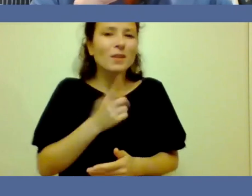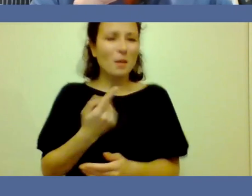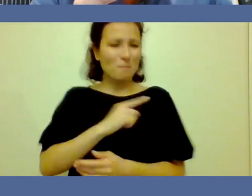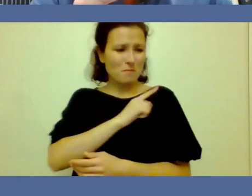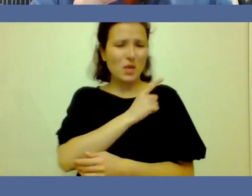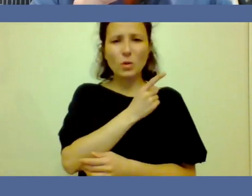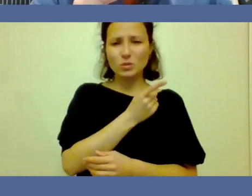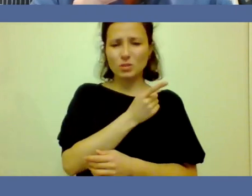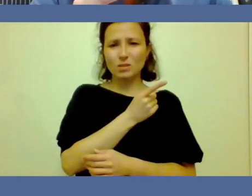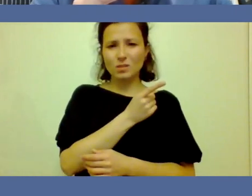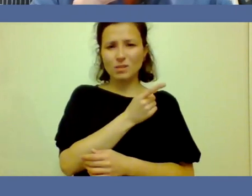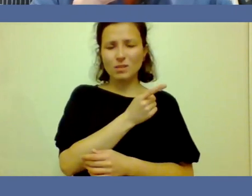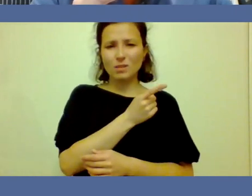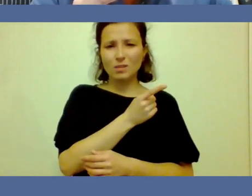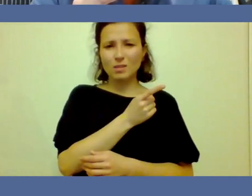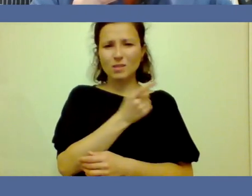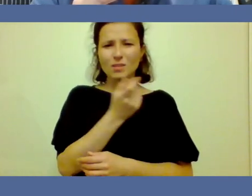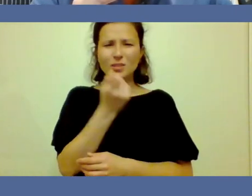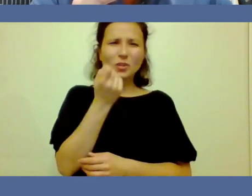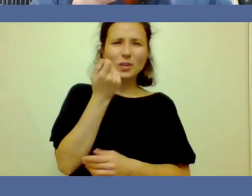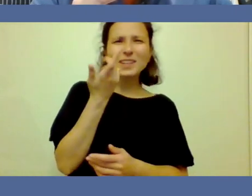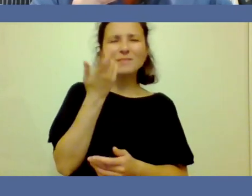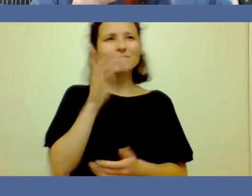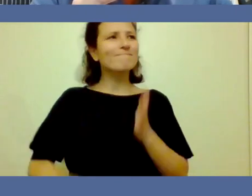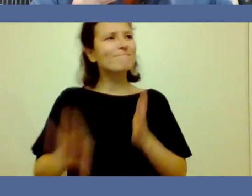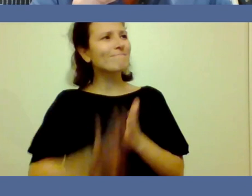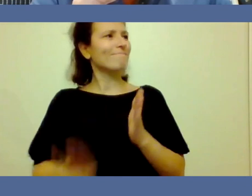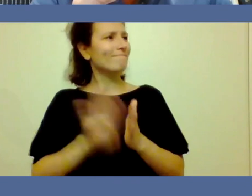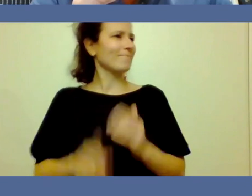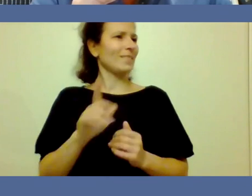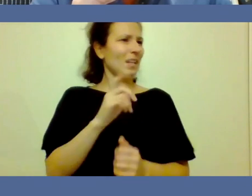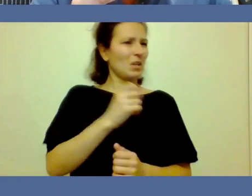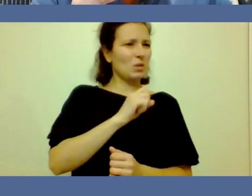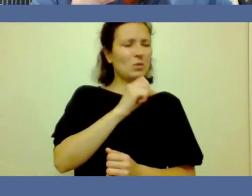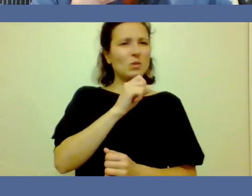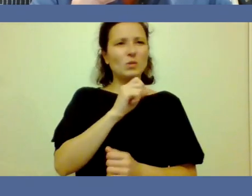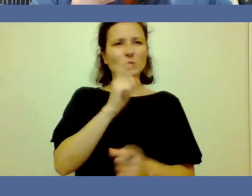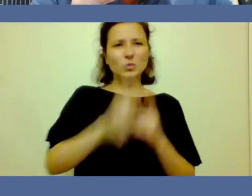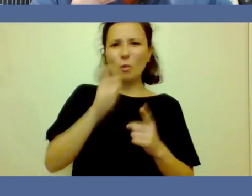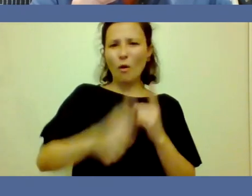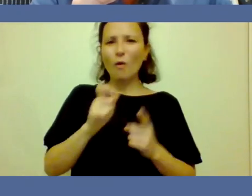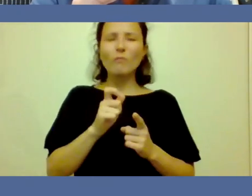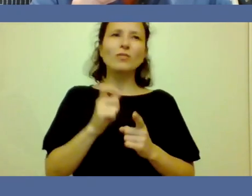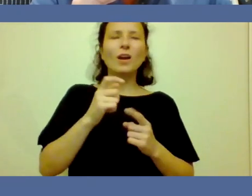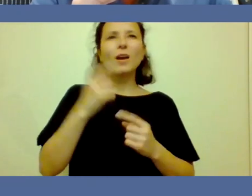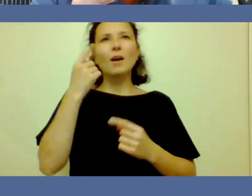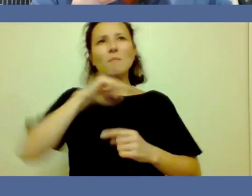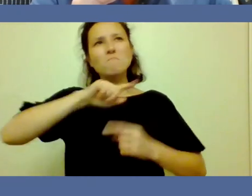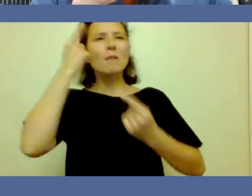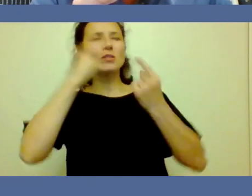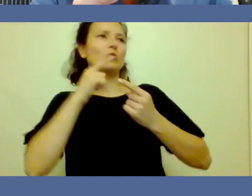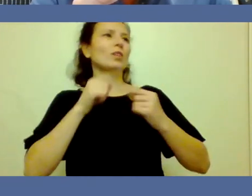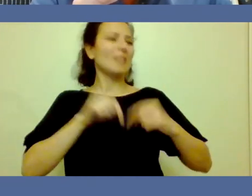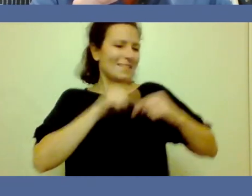nie, jest takim wyświechtanym słowem, które klasyfikujemy jako różowe serduszka albo